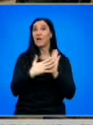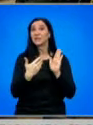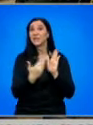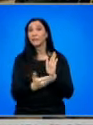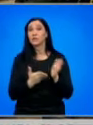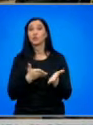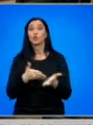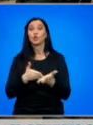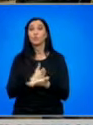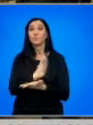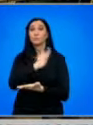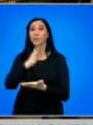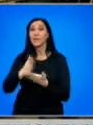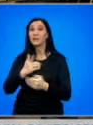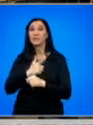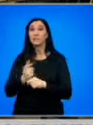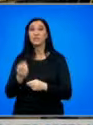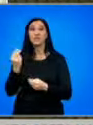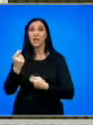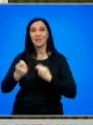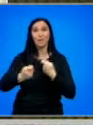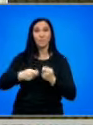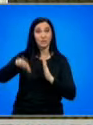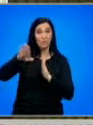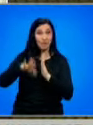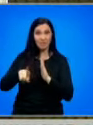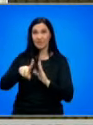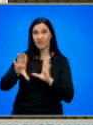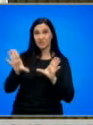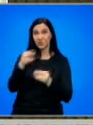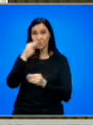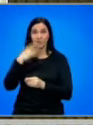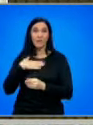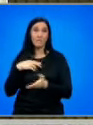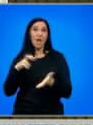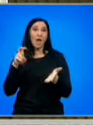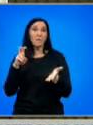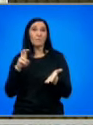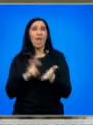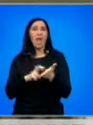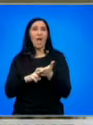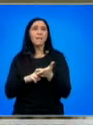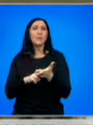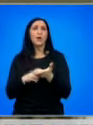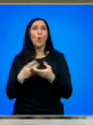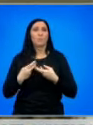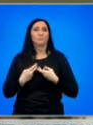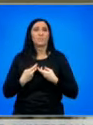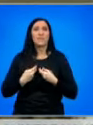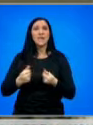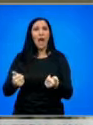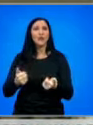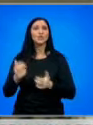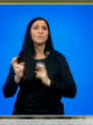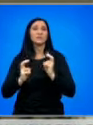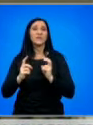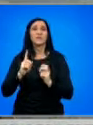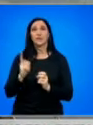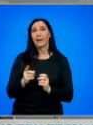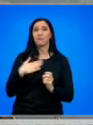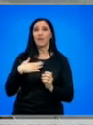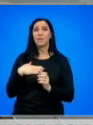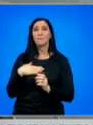като през последните седмици цените на борсата рязко падат, а не всички фирми имат енергоемки производства, поради което трябва да има диференциация на